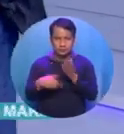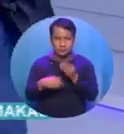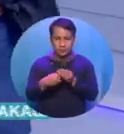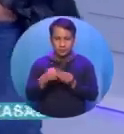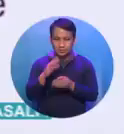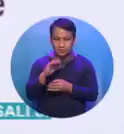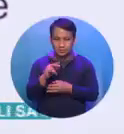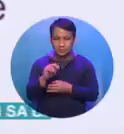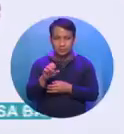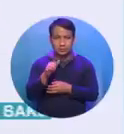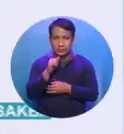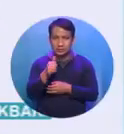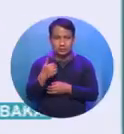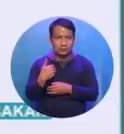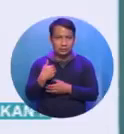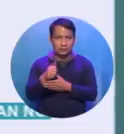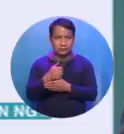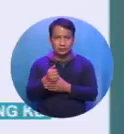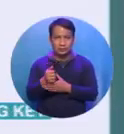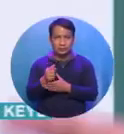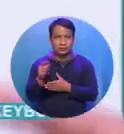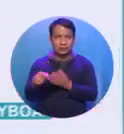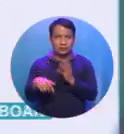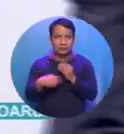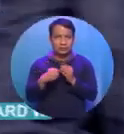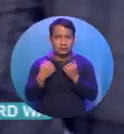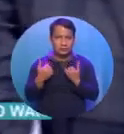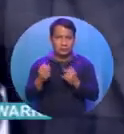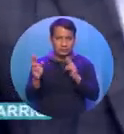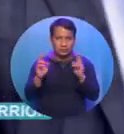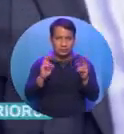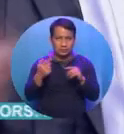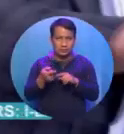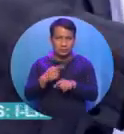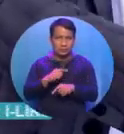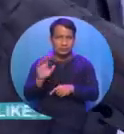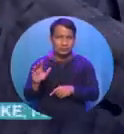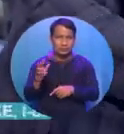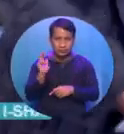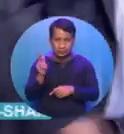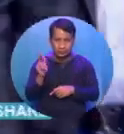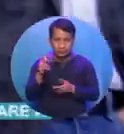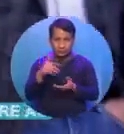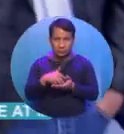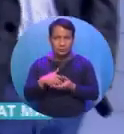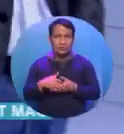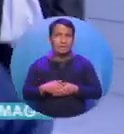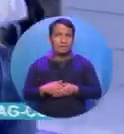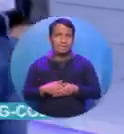equals to non-acidic. Dial na. Okay. Ito ay magkano? 30,000 pesos.